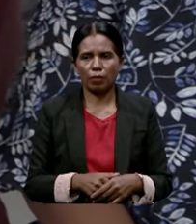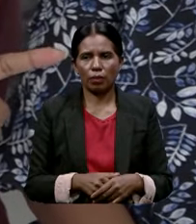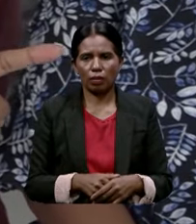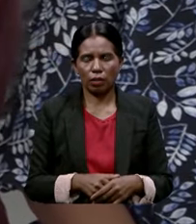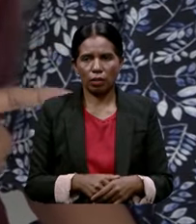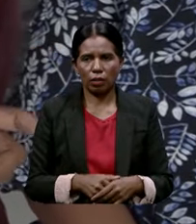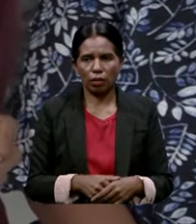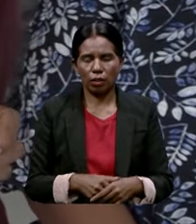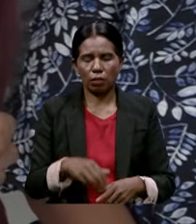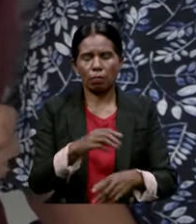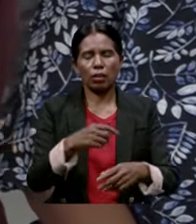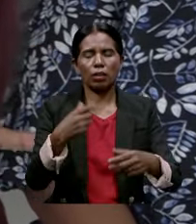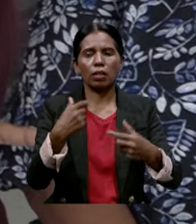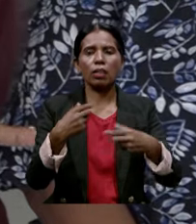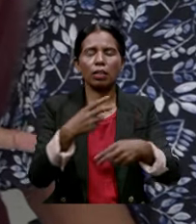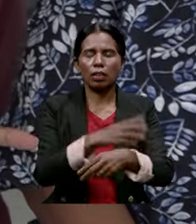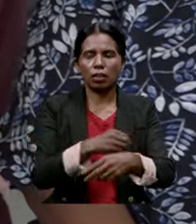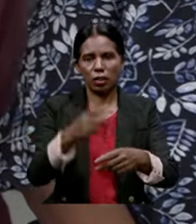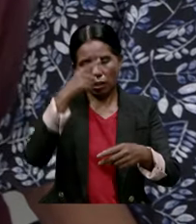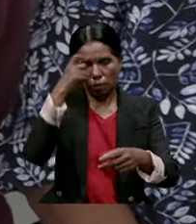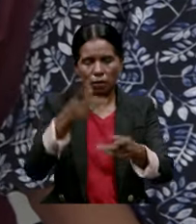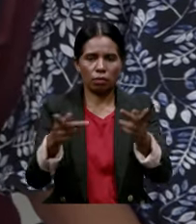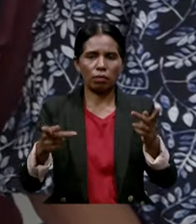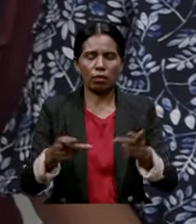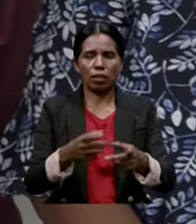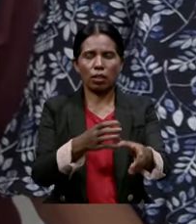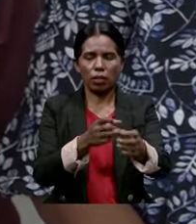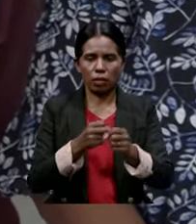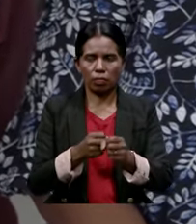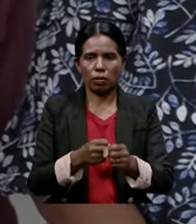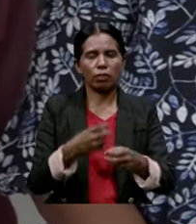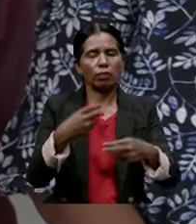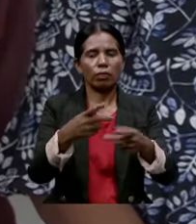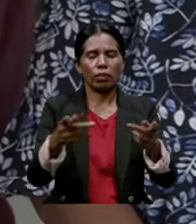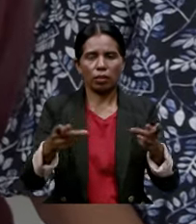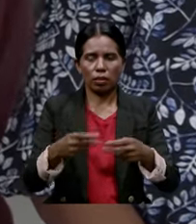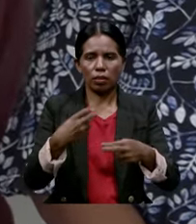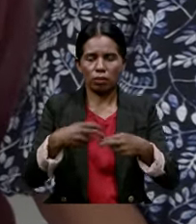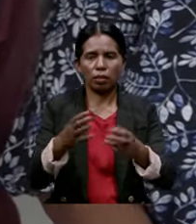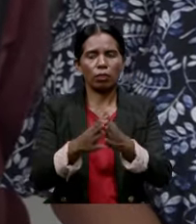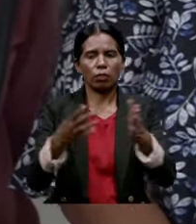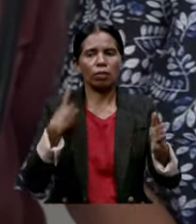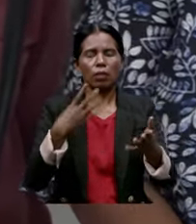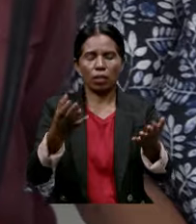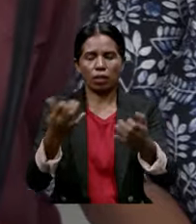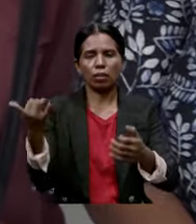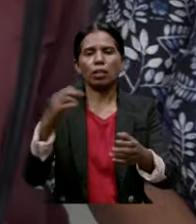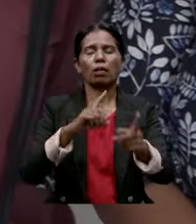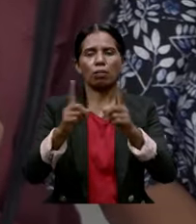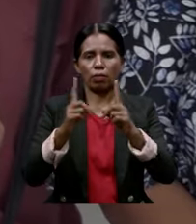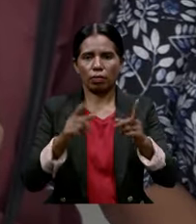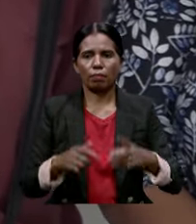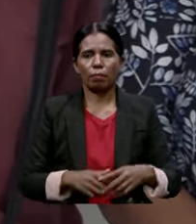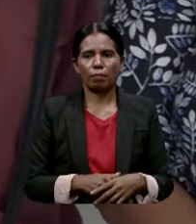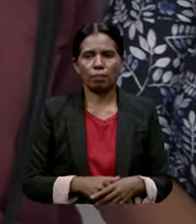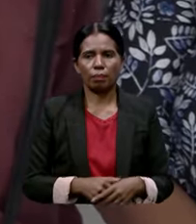istori malu tam fating hadau malu fating ne risku bot. Ami hakarak makane sang sira kuat liane.